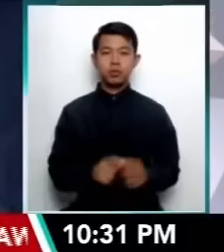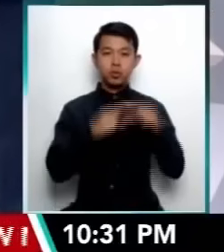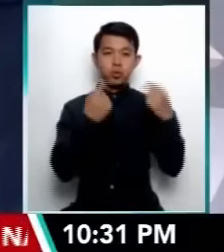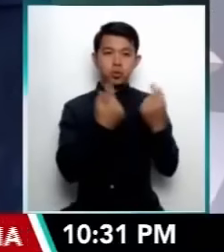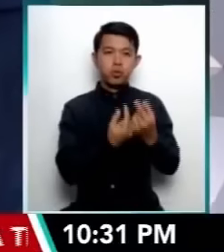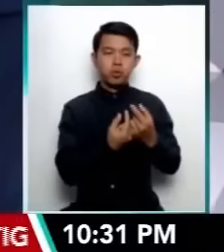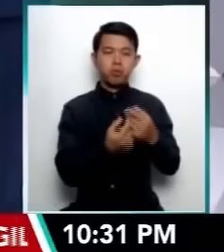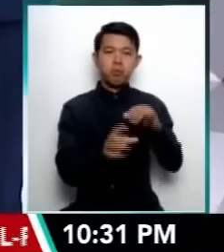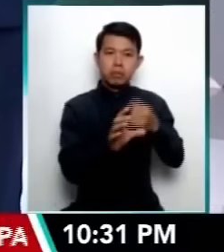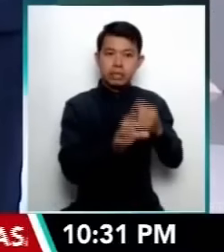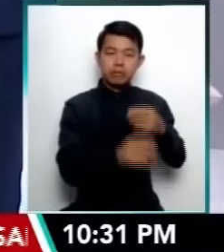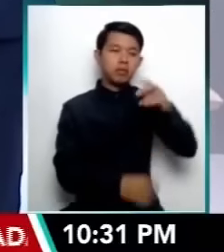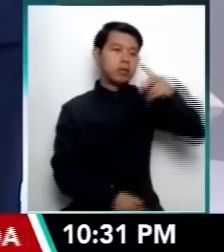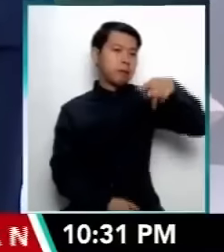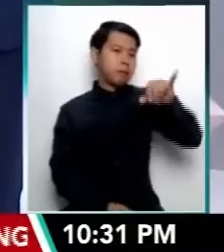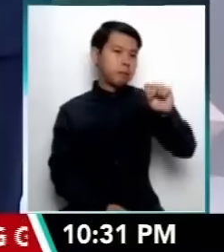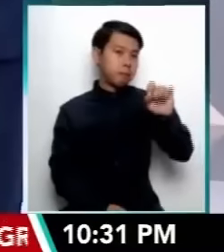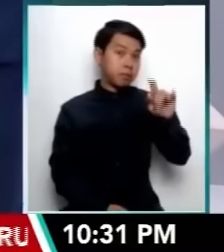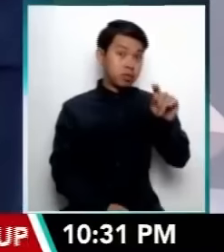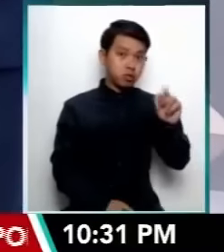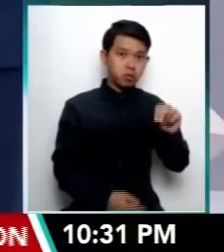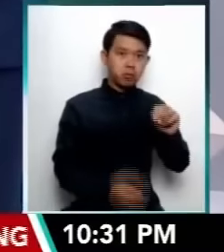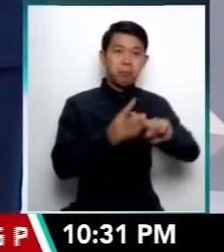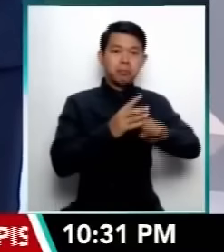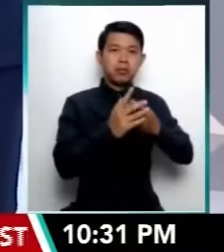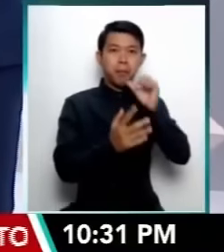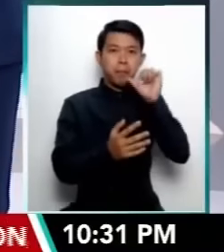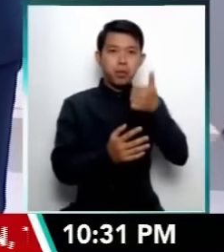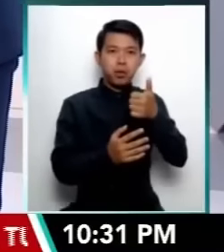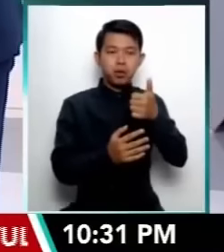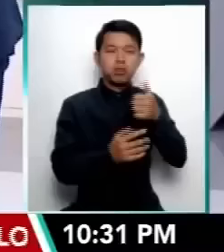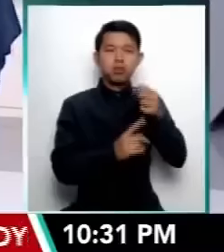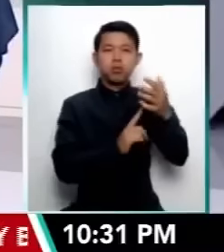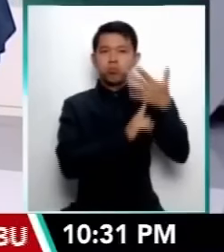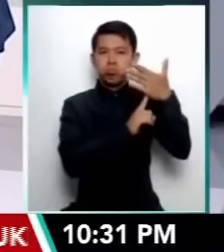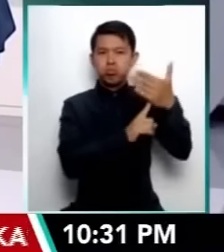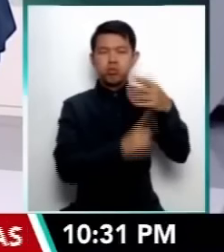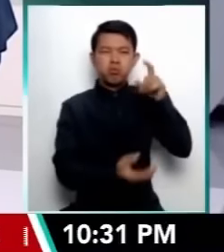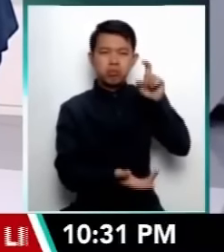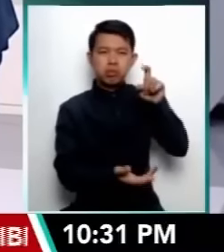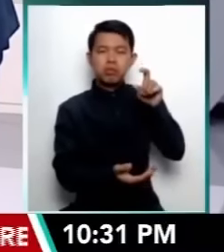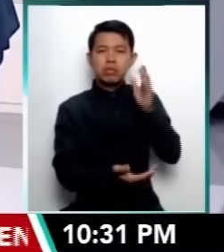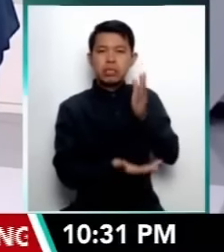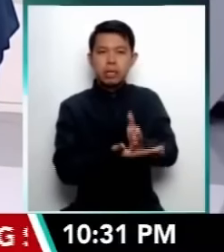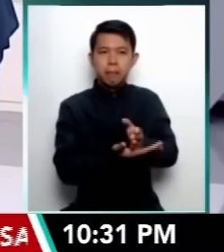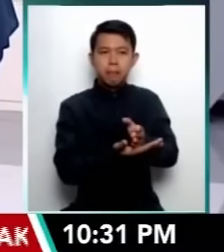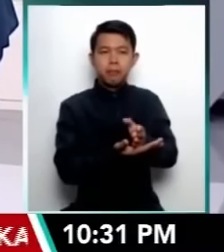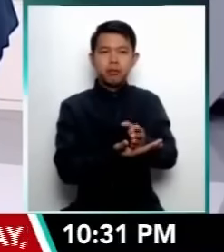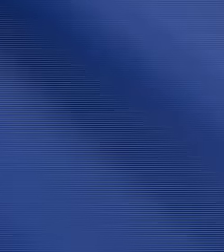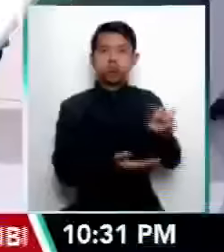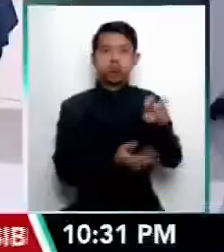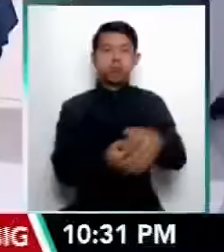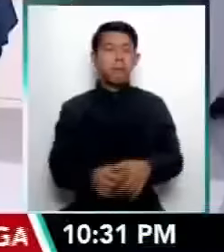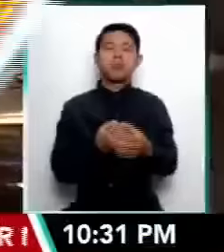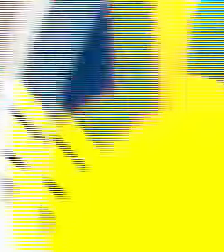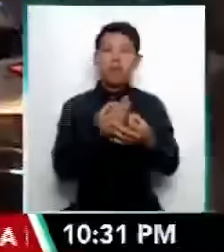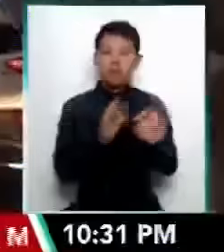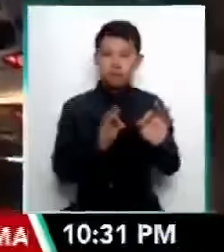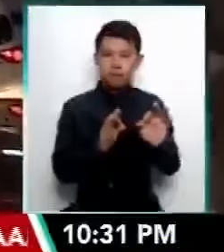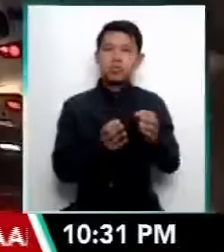nilang tigil pasada. Ang Transportation Department may nakahandang libreng sakay para hindi maparalisa ang mga biyahe.